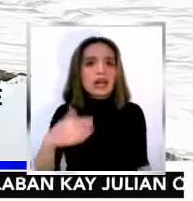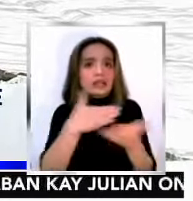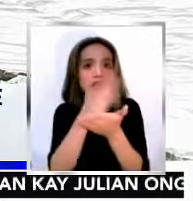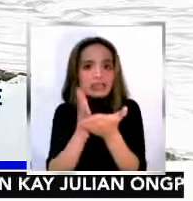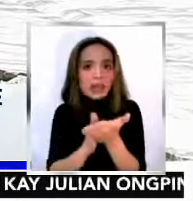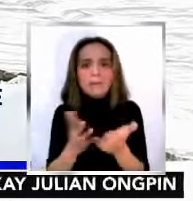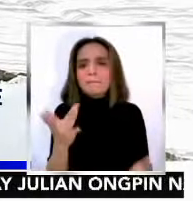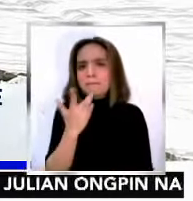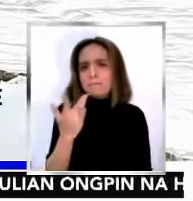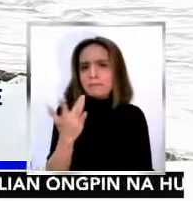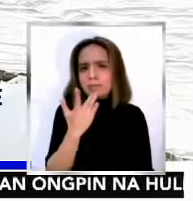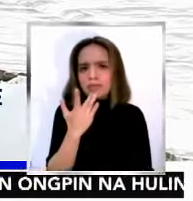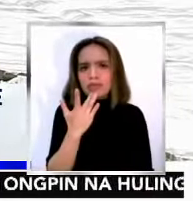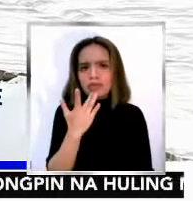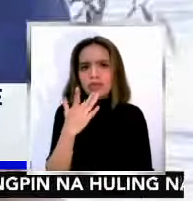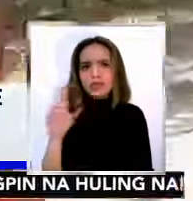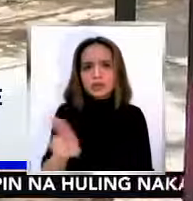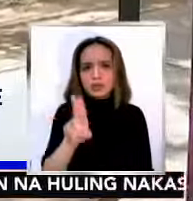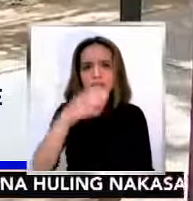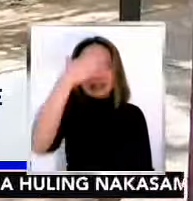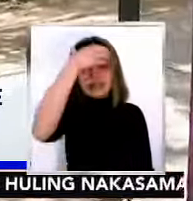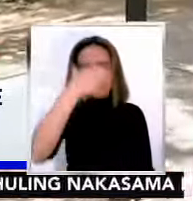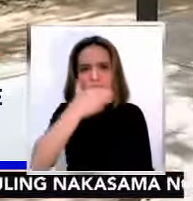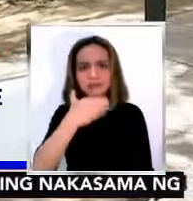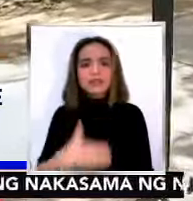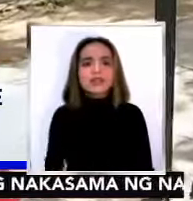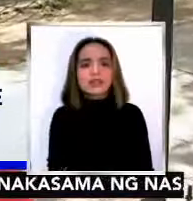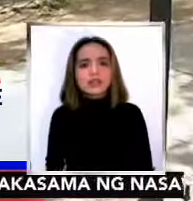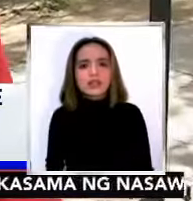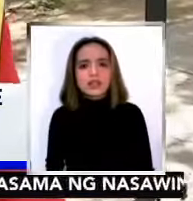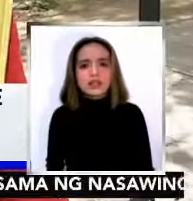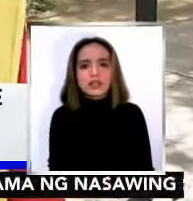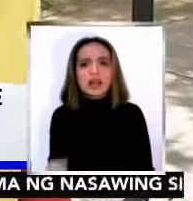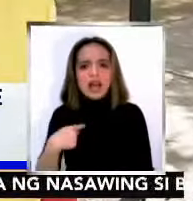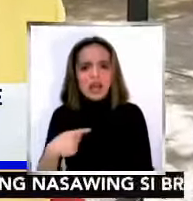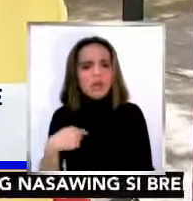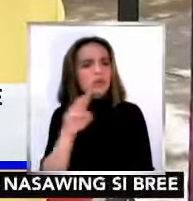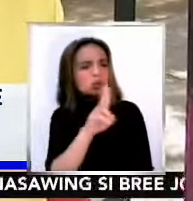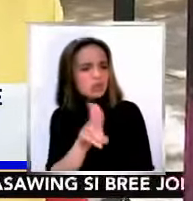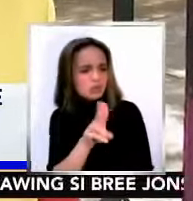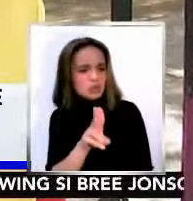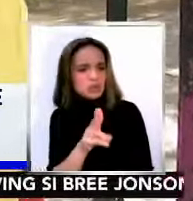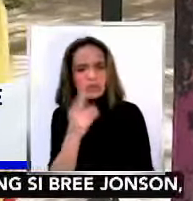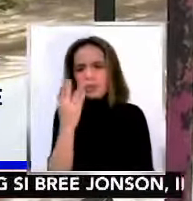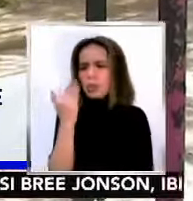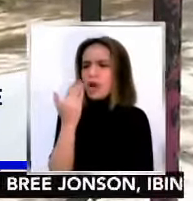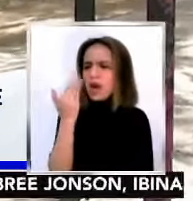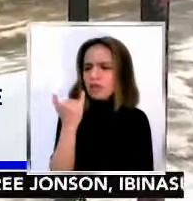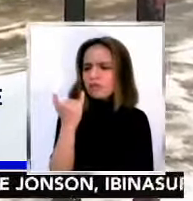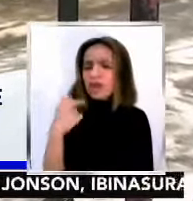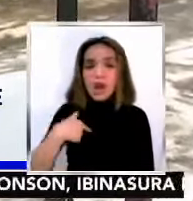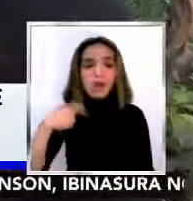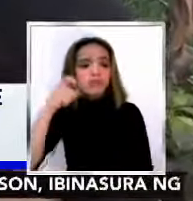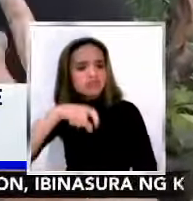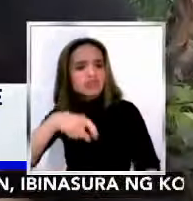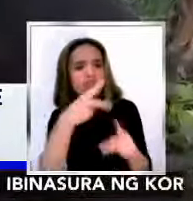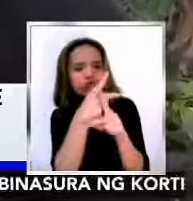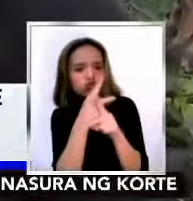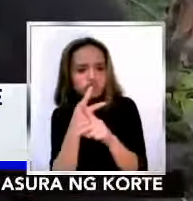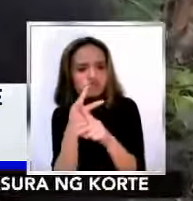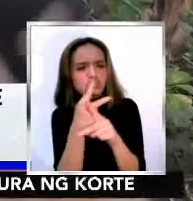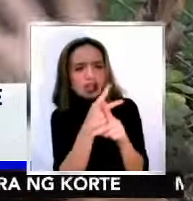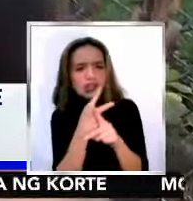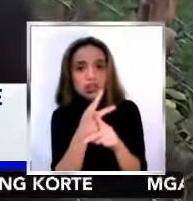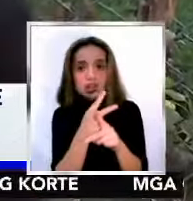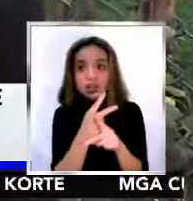gugustuhin pa rin daw na naka-face shield. Magsusuot pa rin ako. Bakit po? Kasi kailangan ko ng protection talaga. As a youth